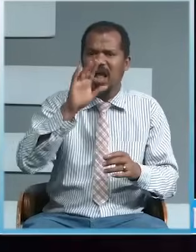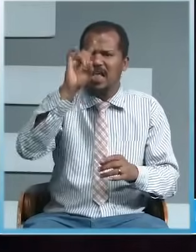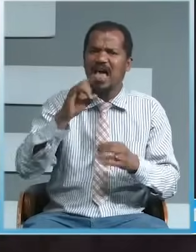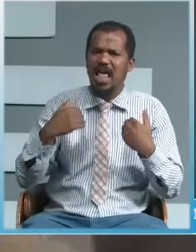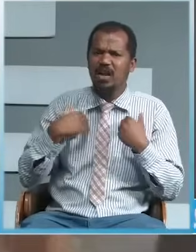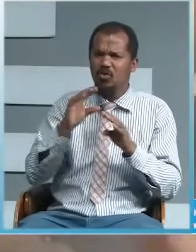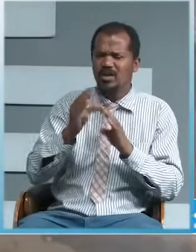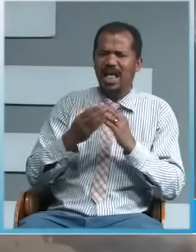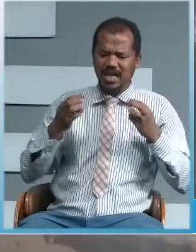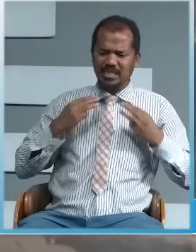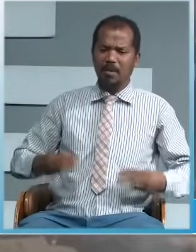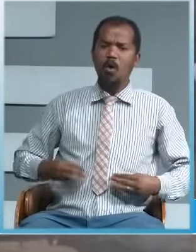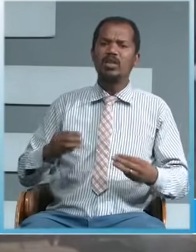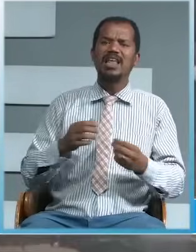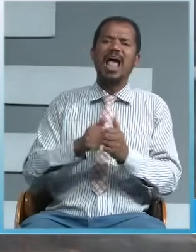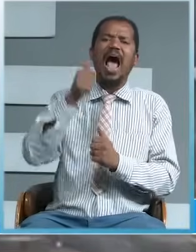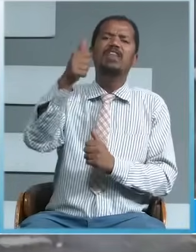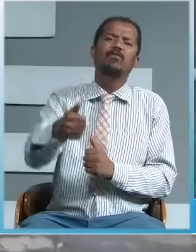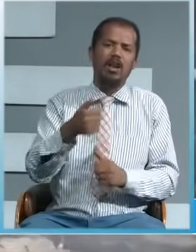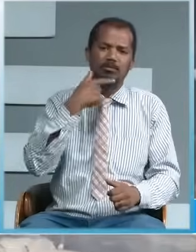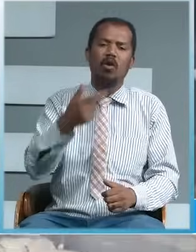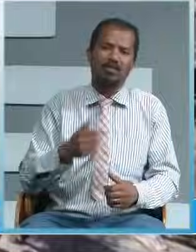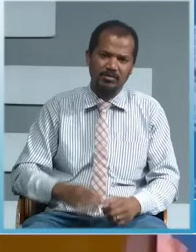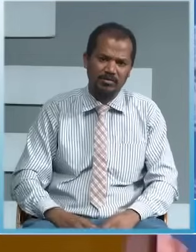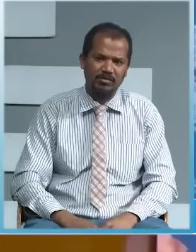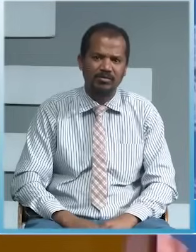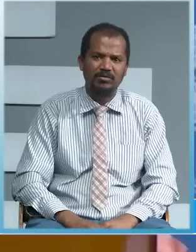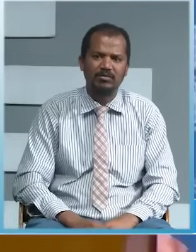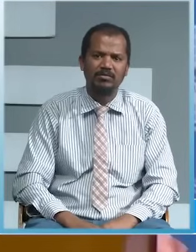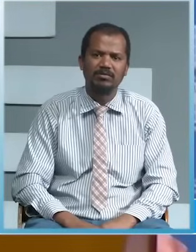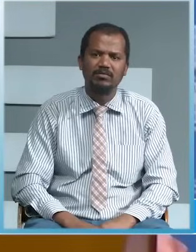በጋዛ ሰርጥ ያለውን ሁኔታ ከሰብአዊነት አልፏል ሲሉም ነው የገለጹት።